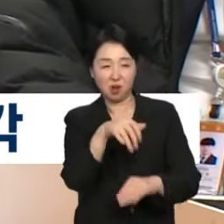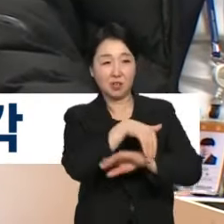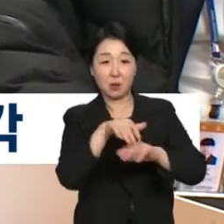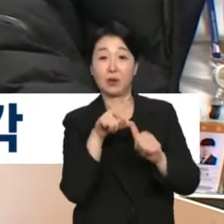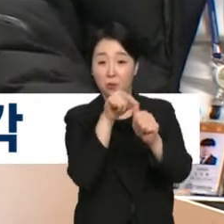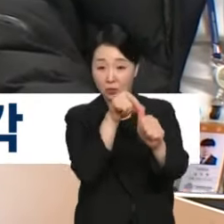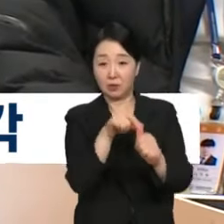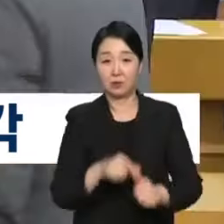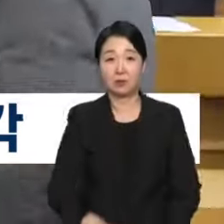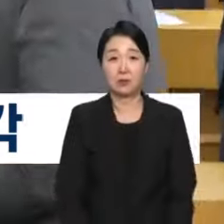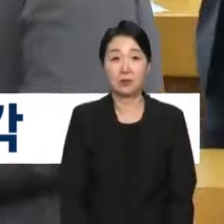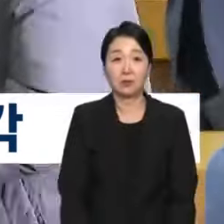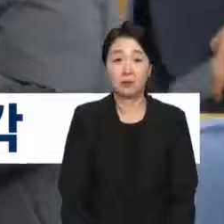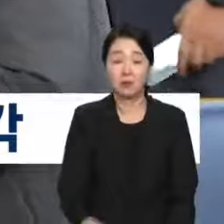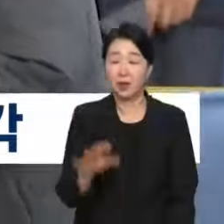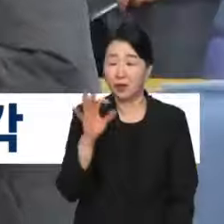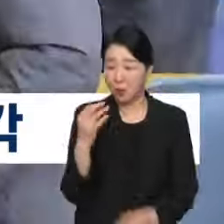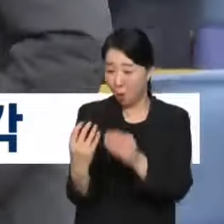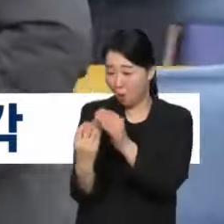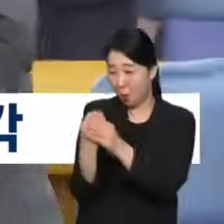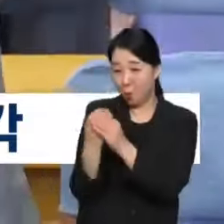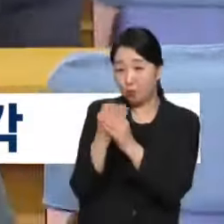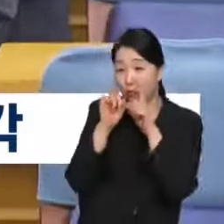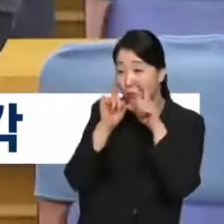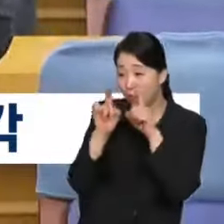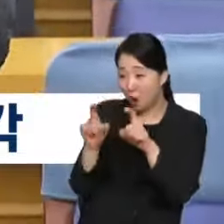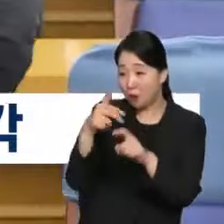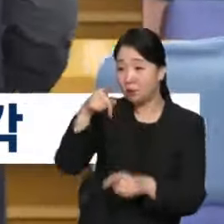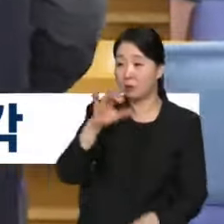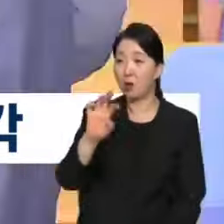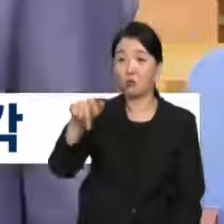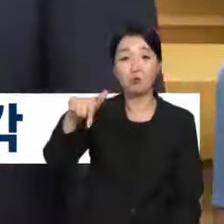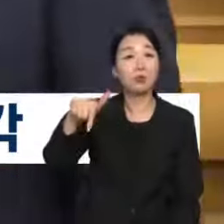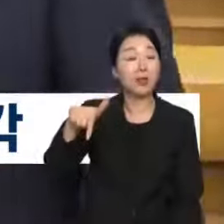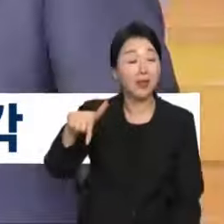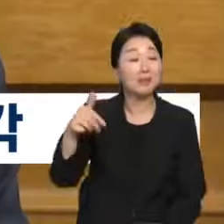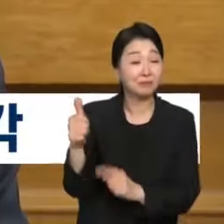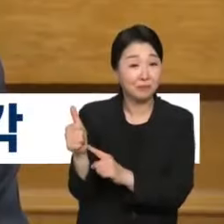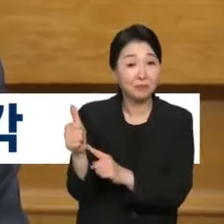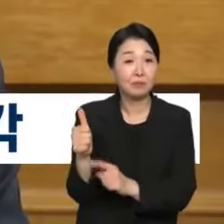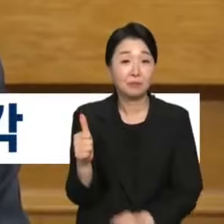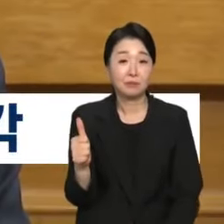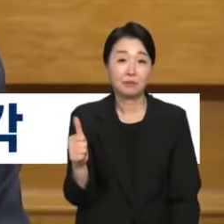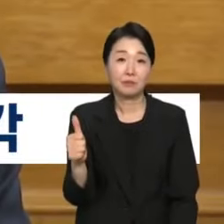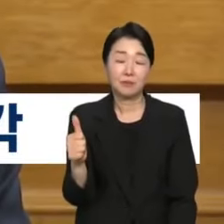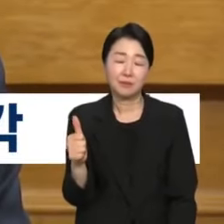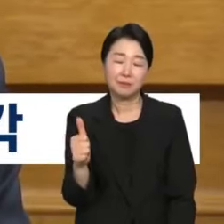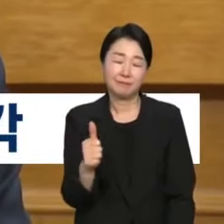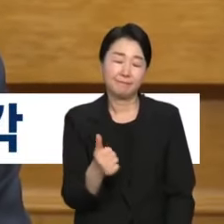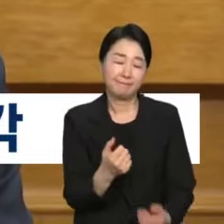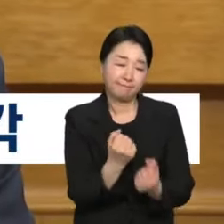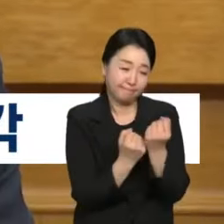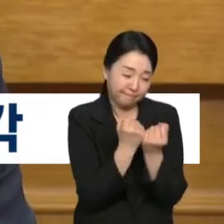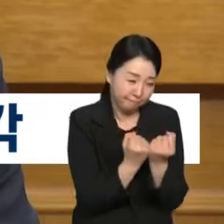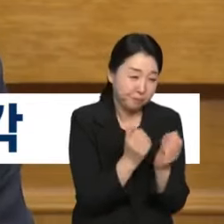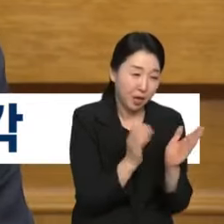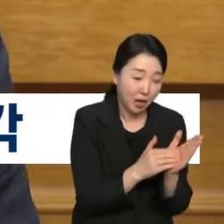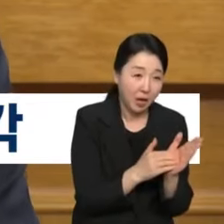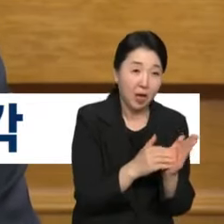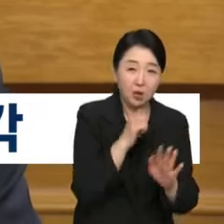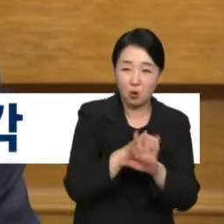공천했습니다. 돈봉투 수수 의혹이 제기됐던 정우택 국회부의장은 충분한 소명이 이뤄졌다며